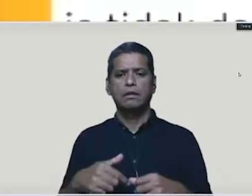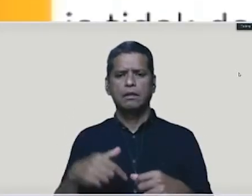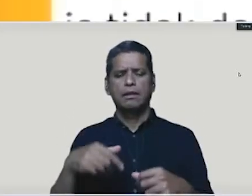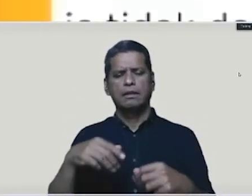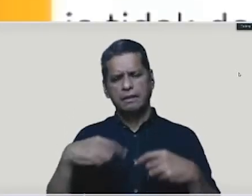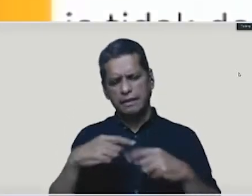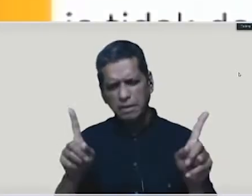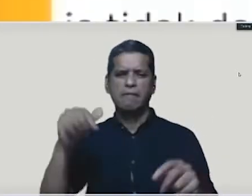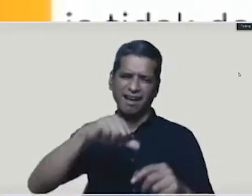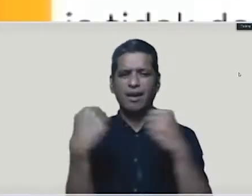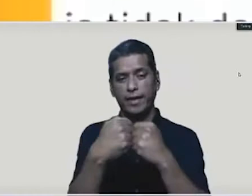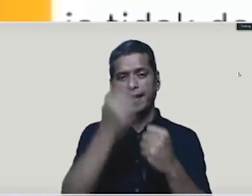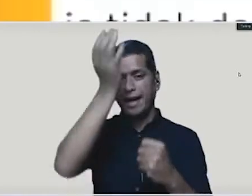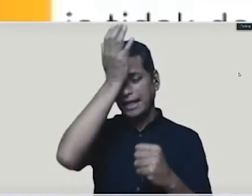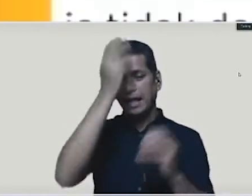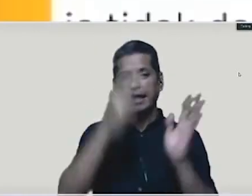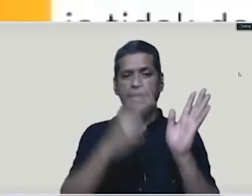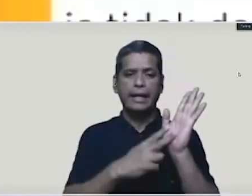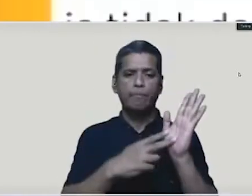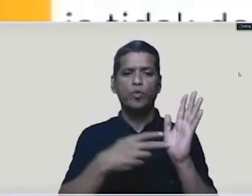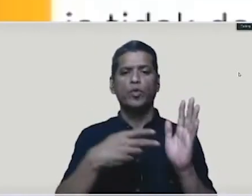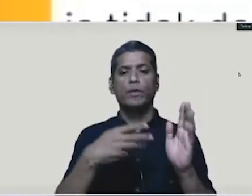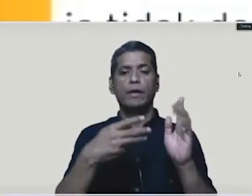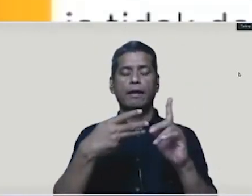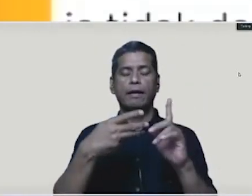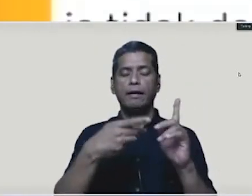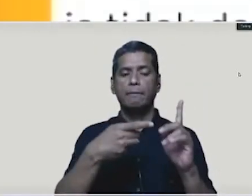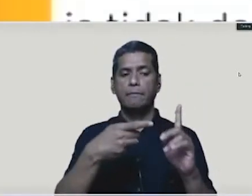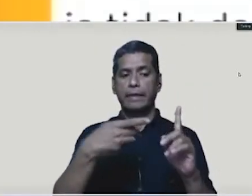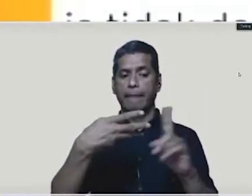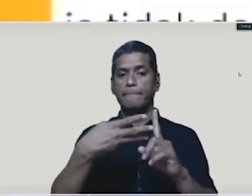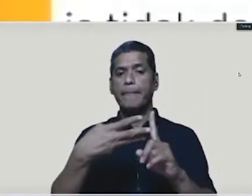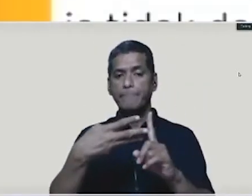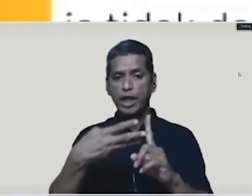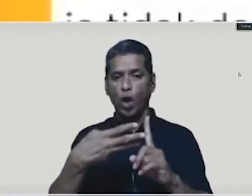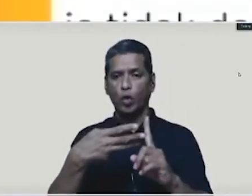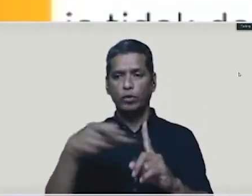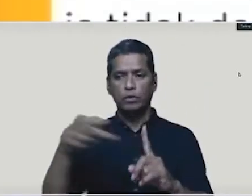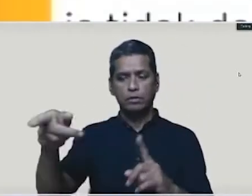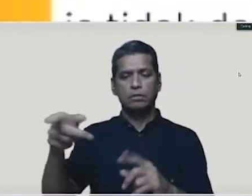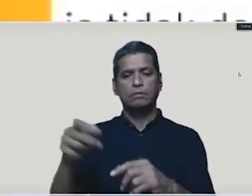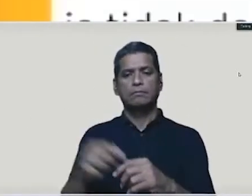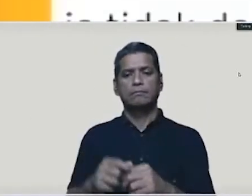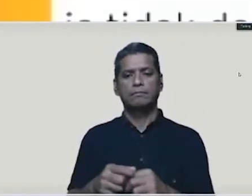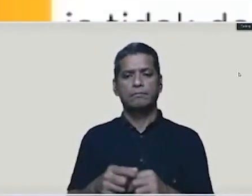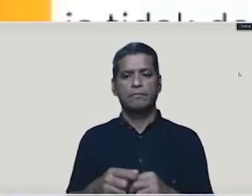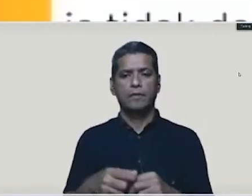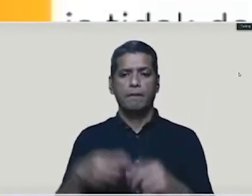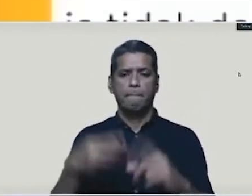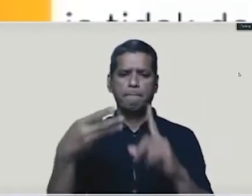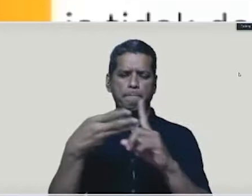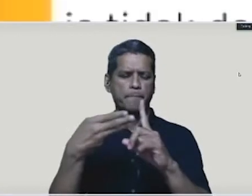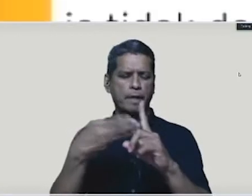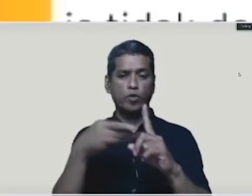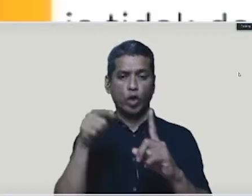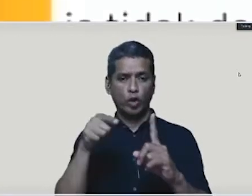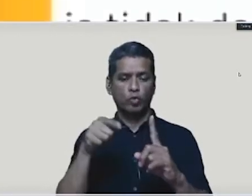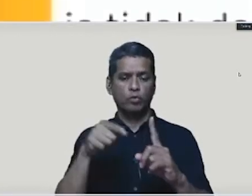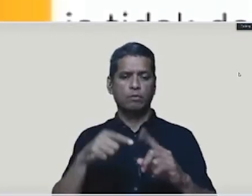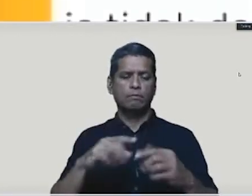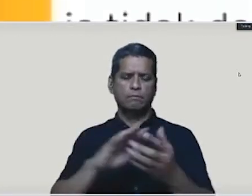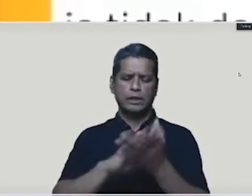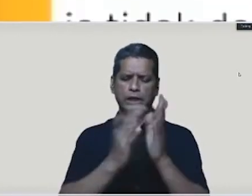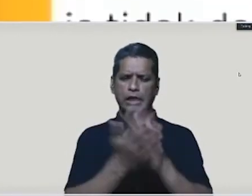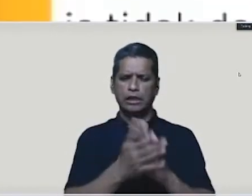dari kerajaan babilon dia telah membuat babilon menjadi satu kerajaan yang sangat disegani